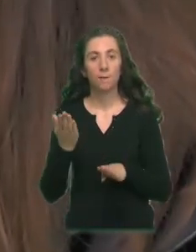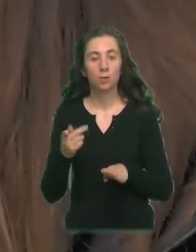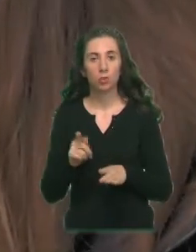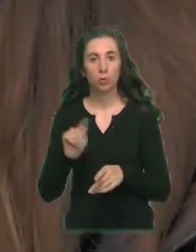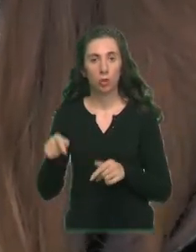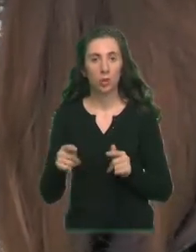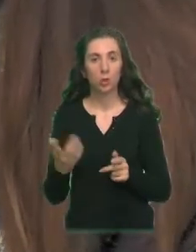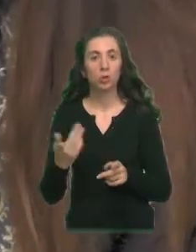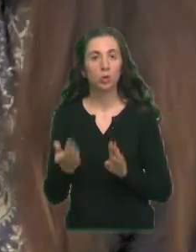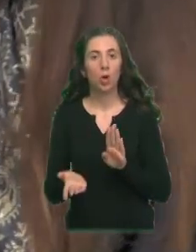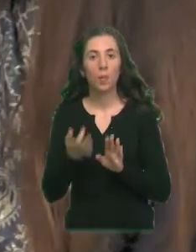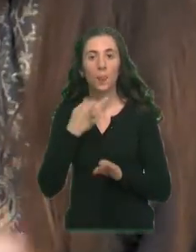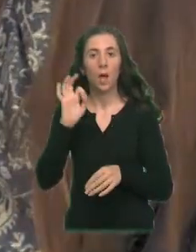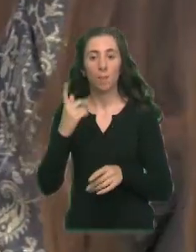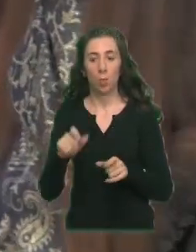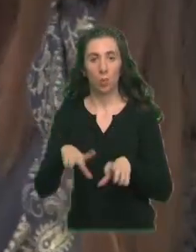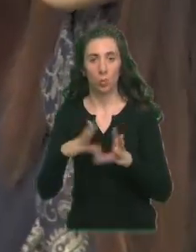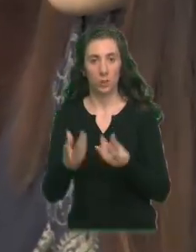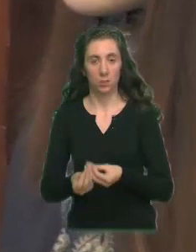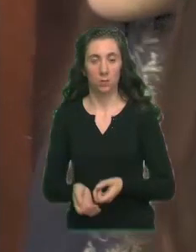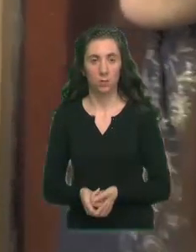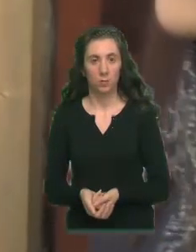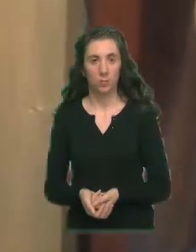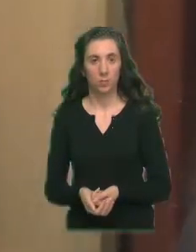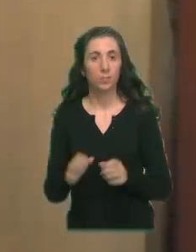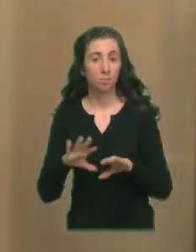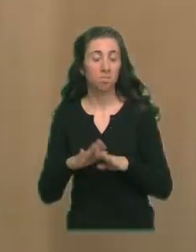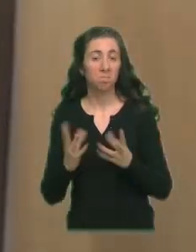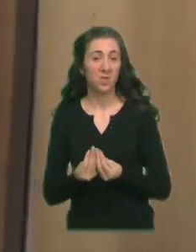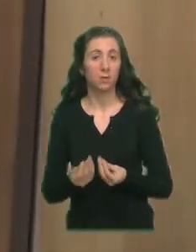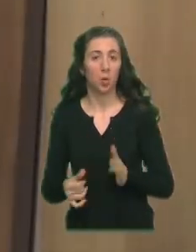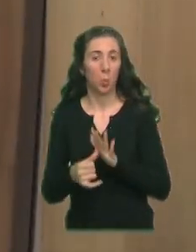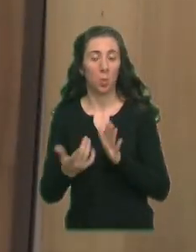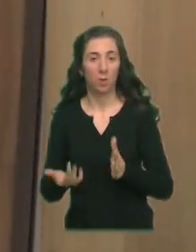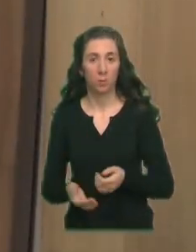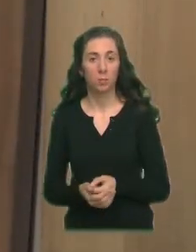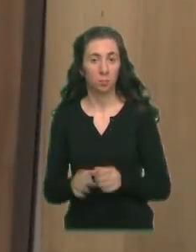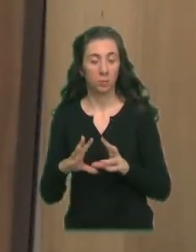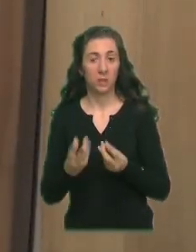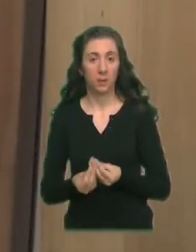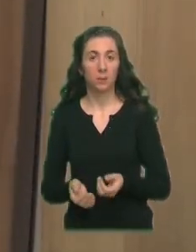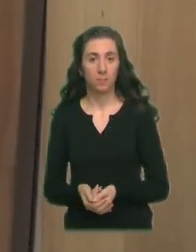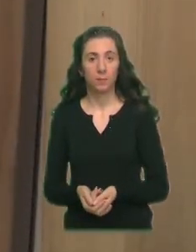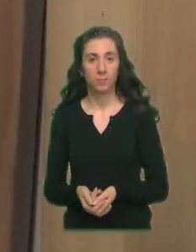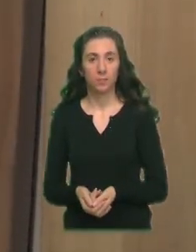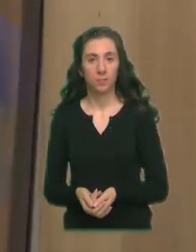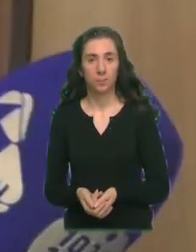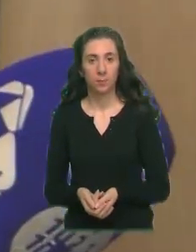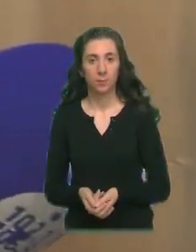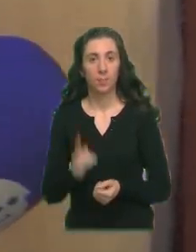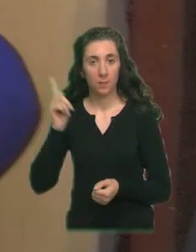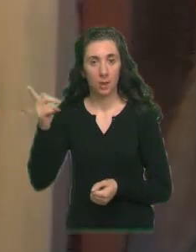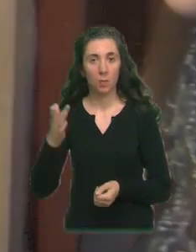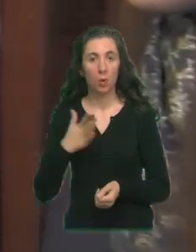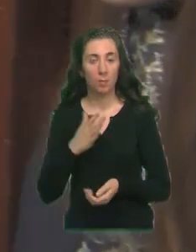najviše? Što vam je najbolje od toga? A sve uglavnom, da. Sve? Da.